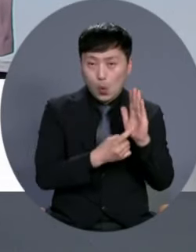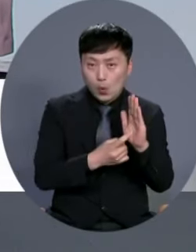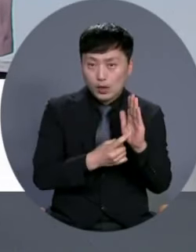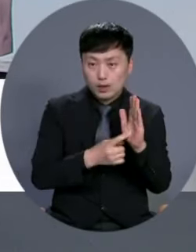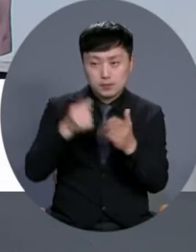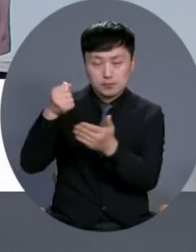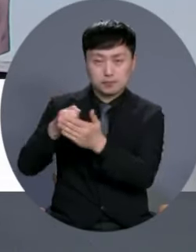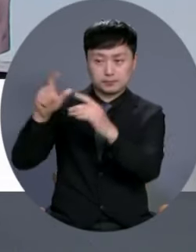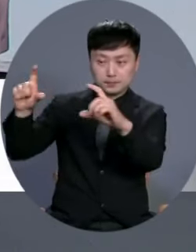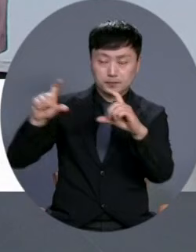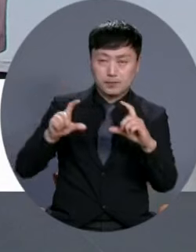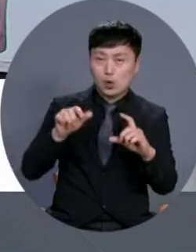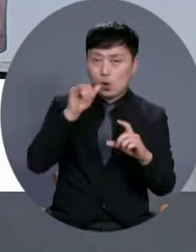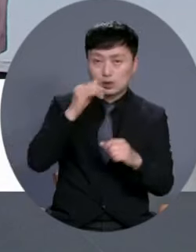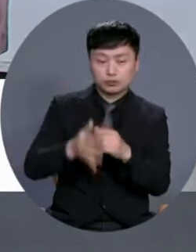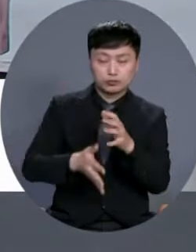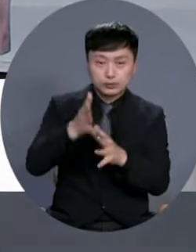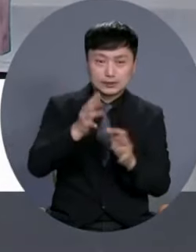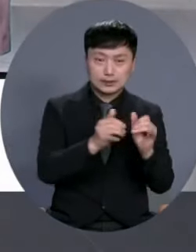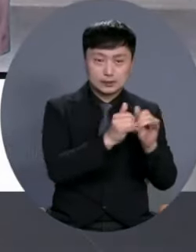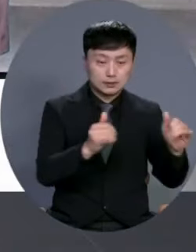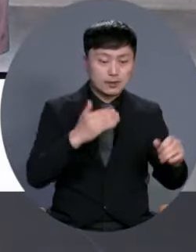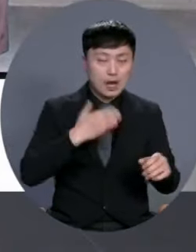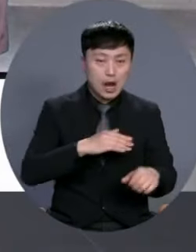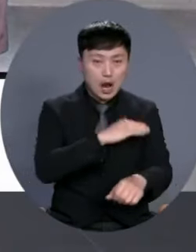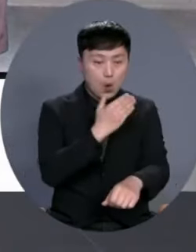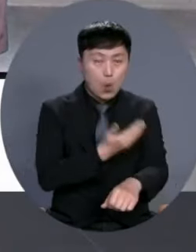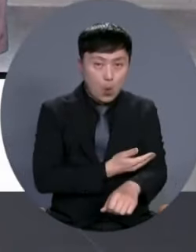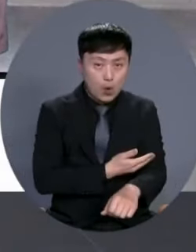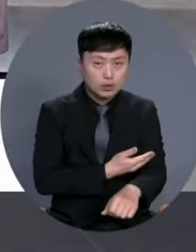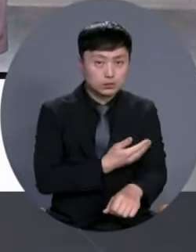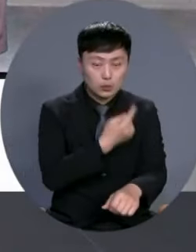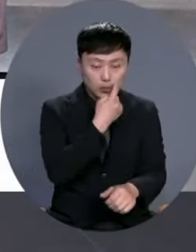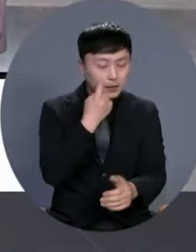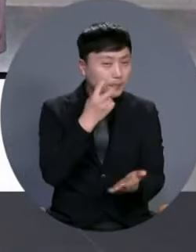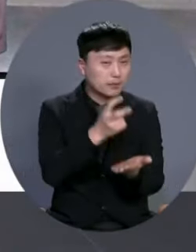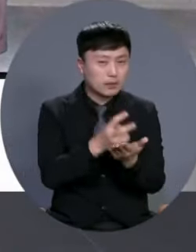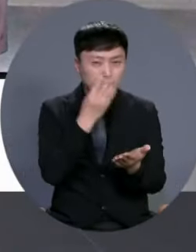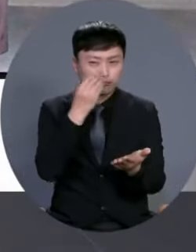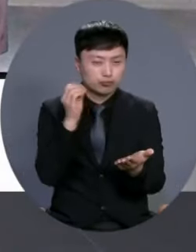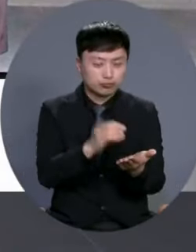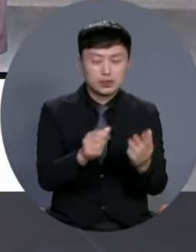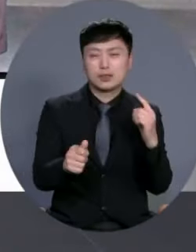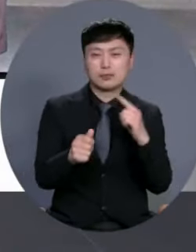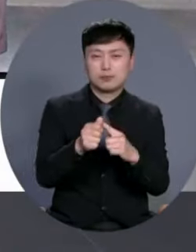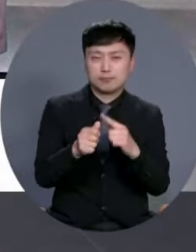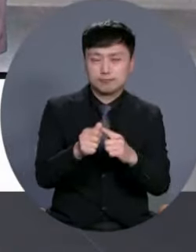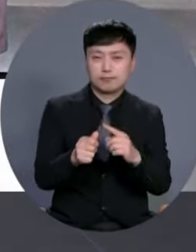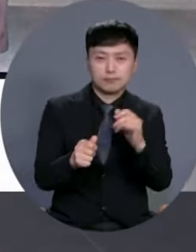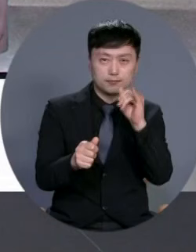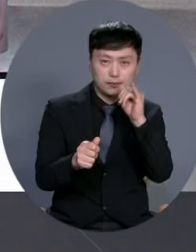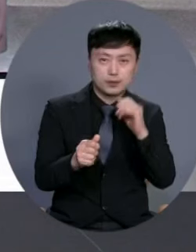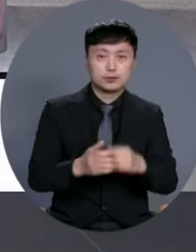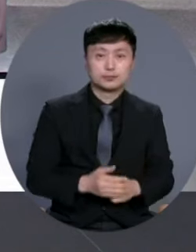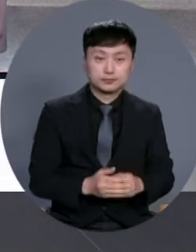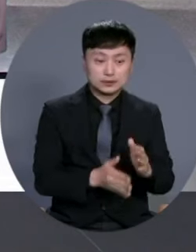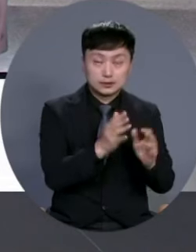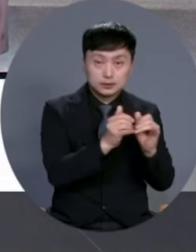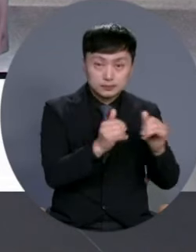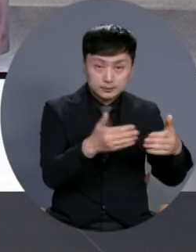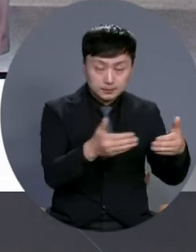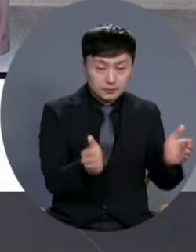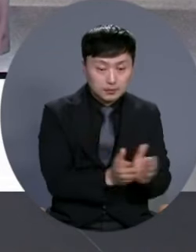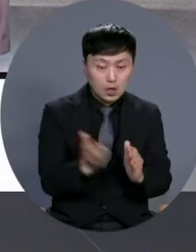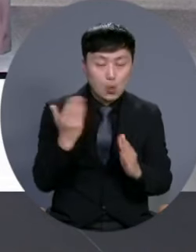일이 잇따르고 있습니다. 대구시가 시민의 알 권리를 보장한 법을 고의로 무시하고 있다는 비판이 나오고 있는데요. 시민단체는